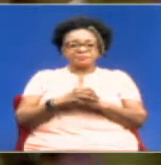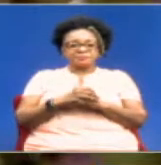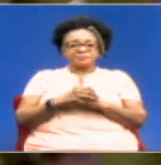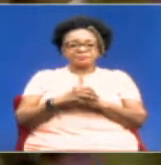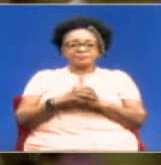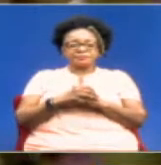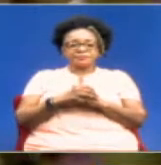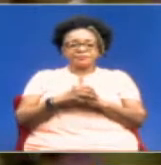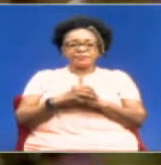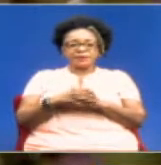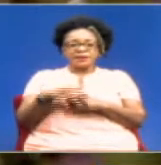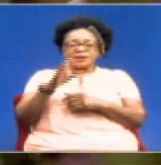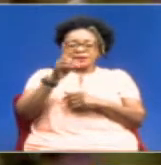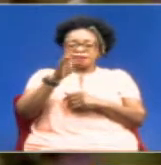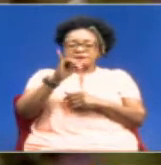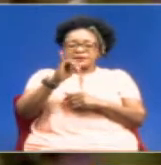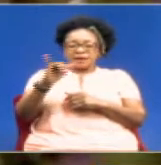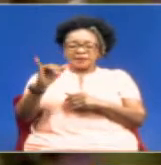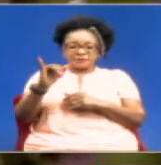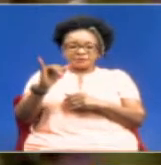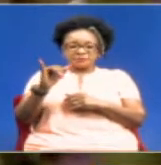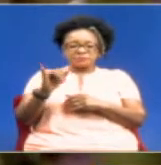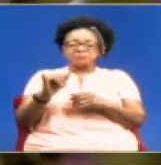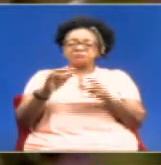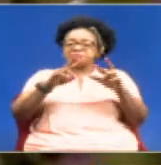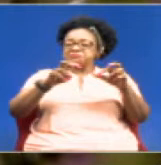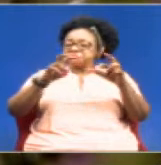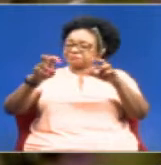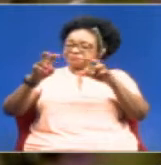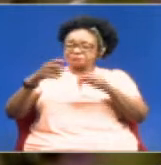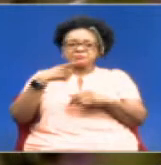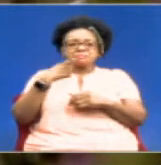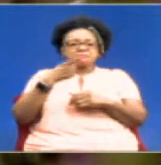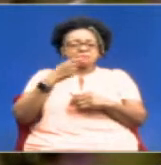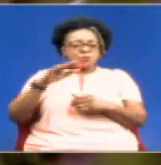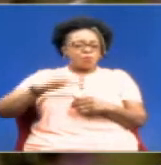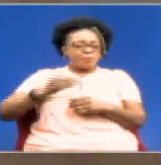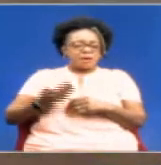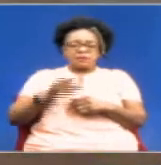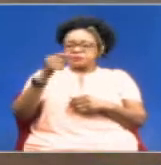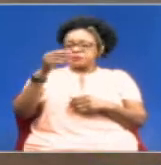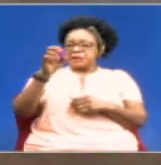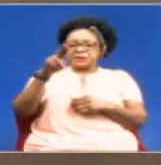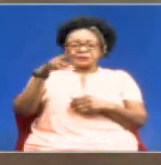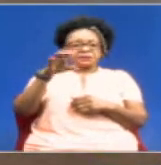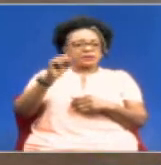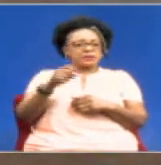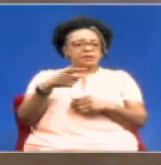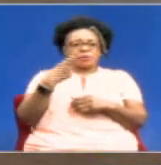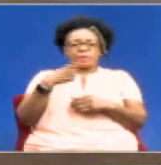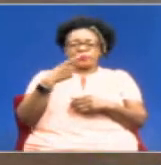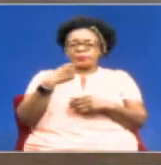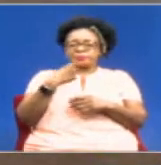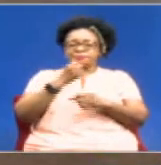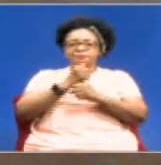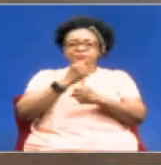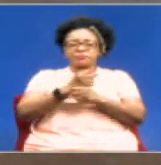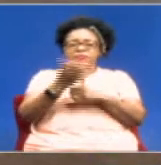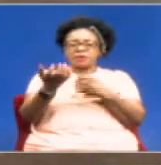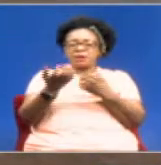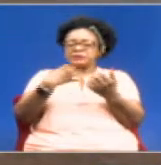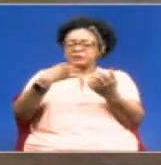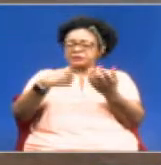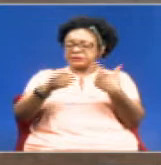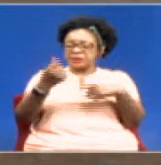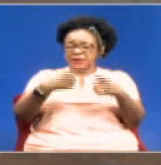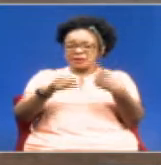Maafisa wa DCI walianza kwa kutoa taarifa kuwa mwanamke huyo Teresia Wanjiru aliendesha biashara ya kuuza mihadarati